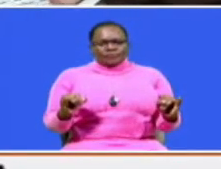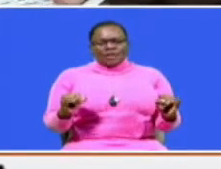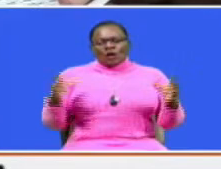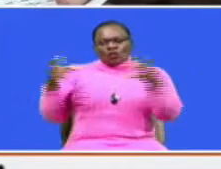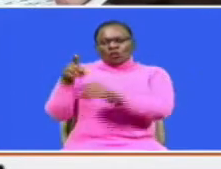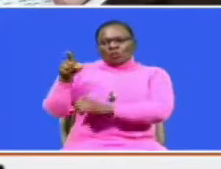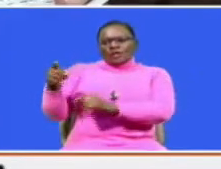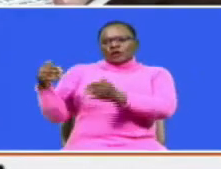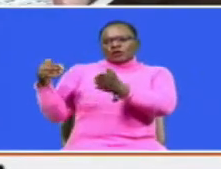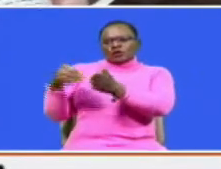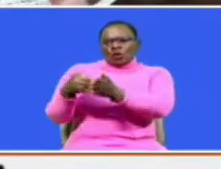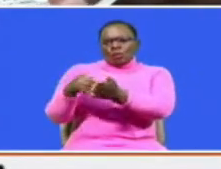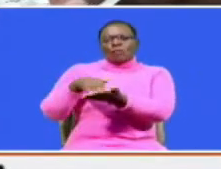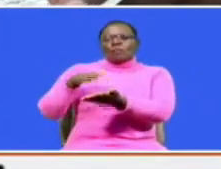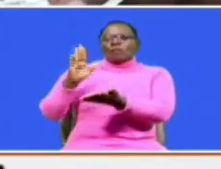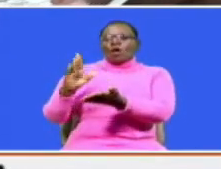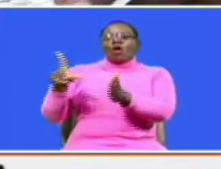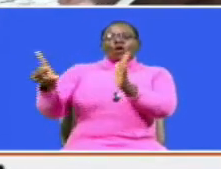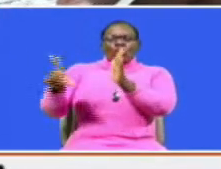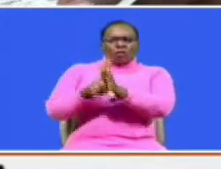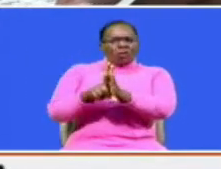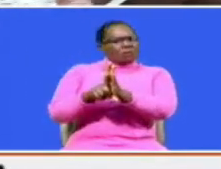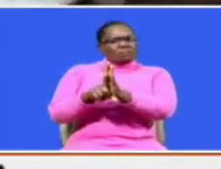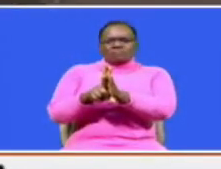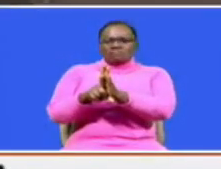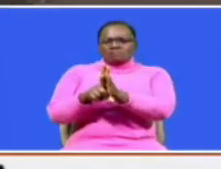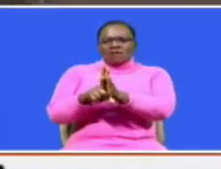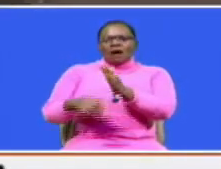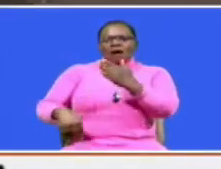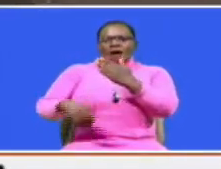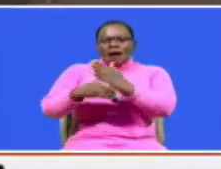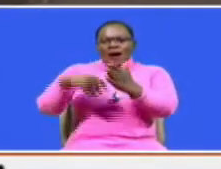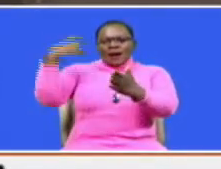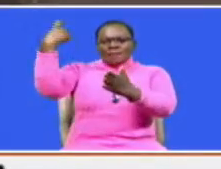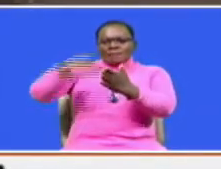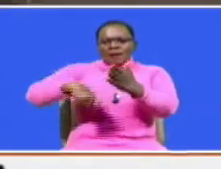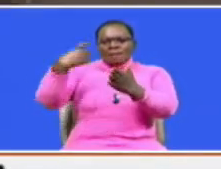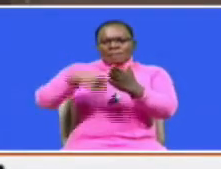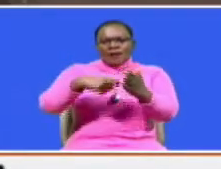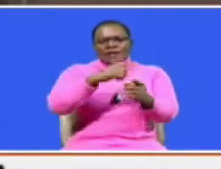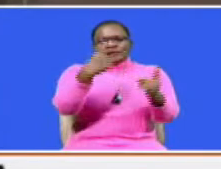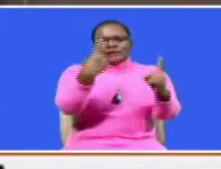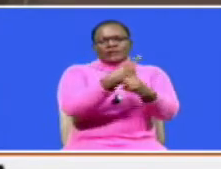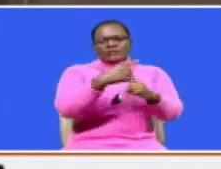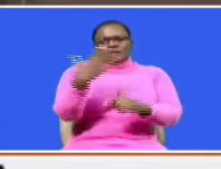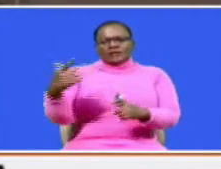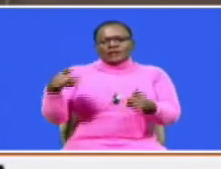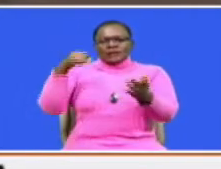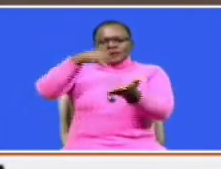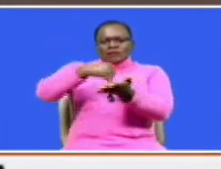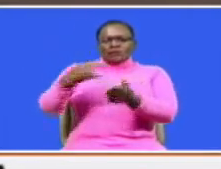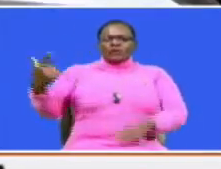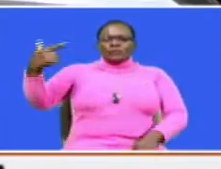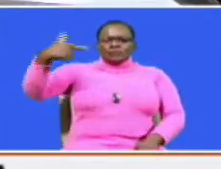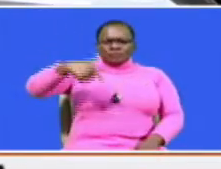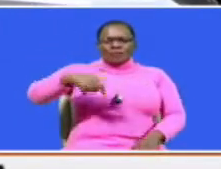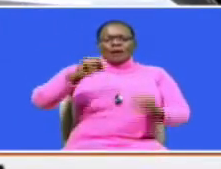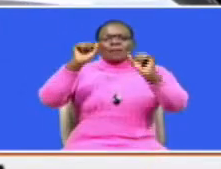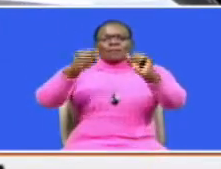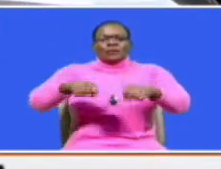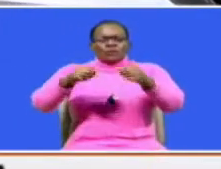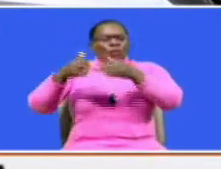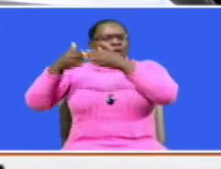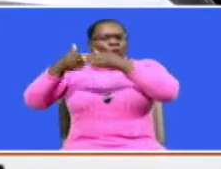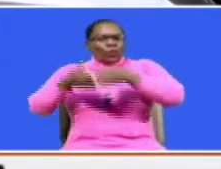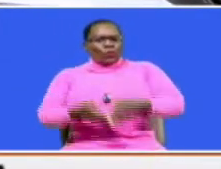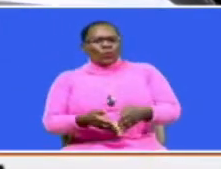huo, kusitishwa zaidi kwa sheria hiyo inayoongeza ushuru wa bidhaa mbalimbali muhimu ikiwemo mafuta kunaweza